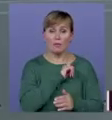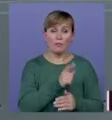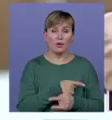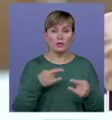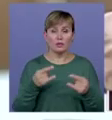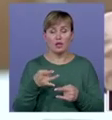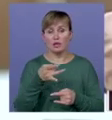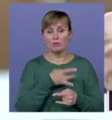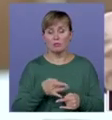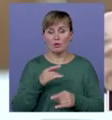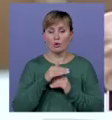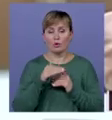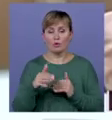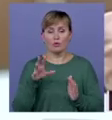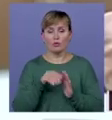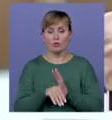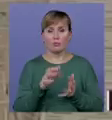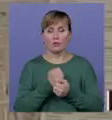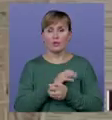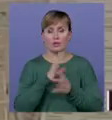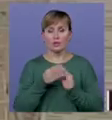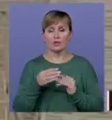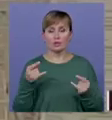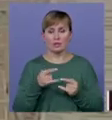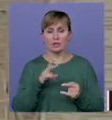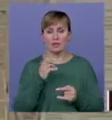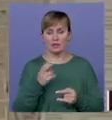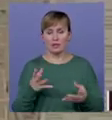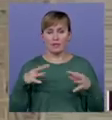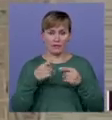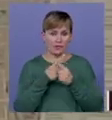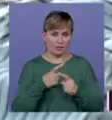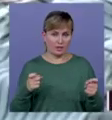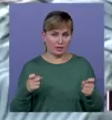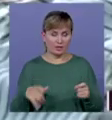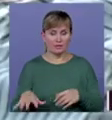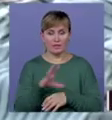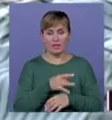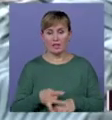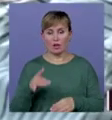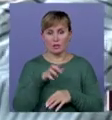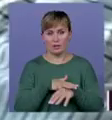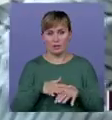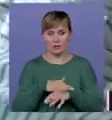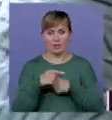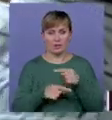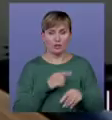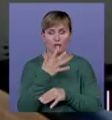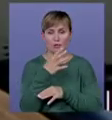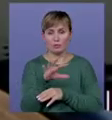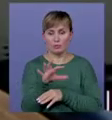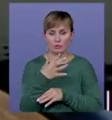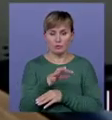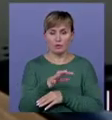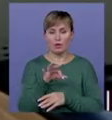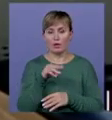телецентр республиканского уровня входит в состав телеканалов национального цифрового вещания с охватом всех регионов страны. Через спутниковое